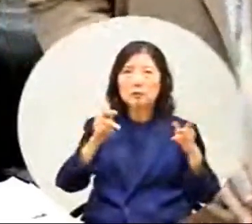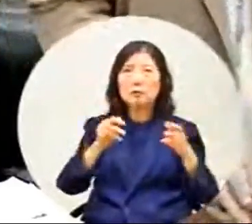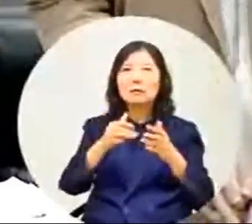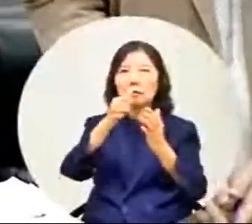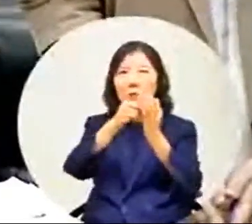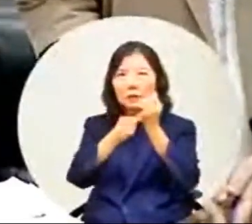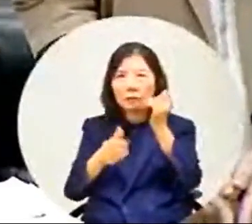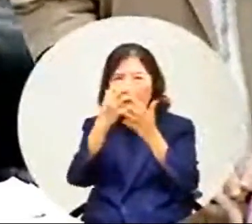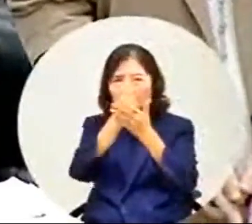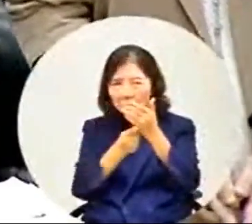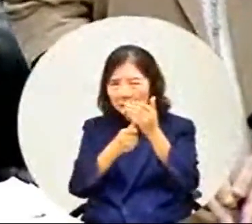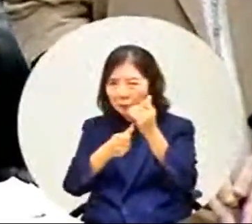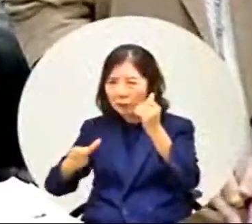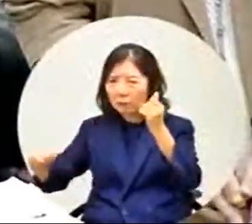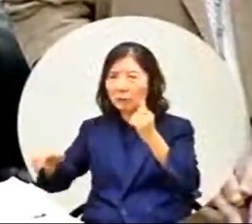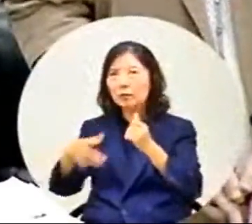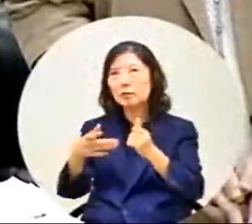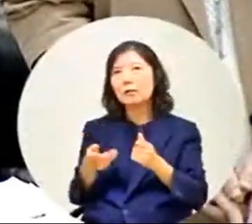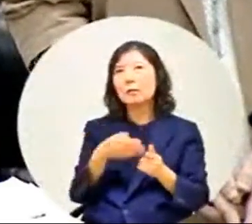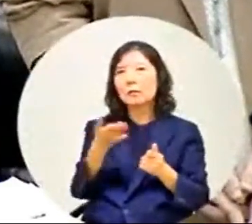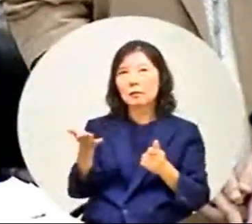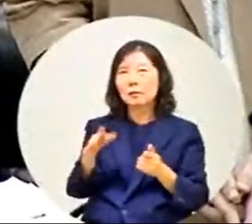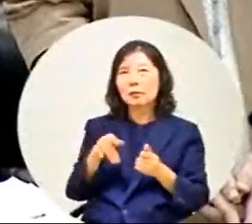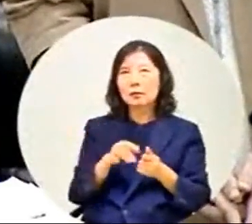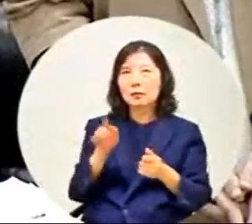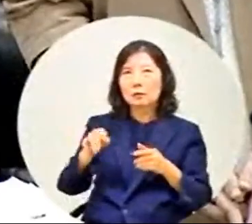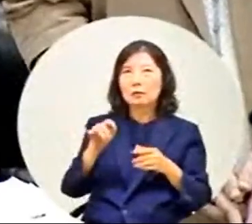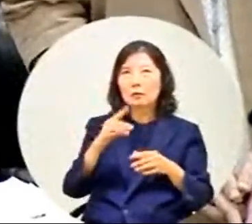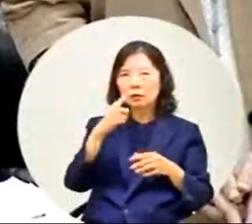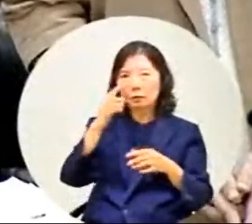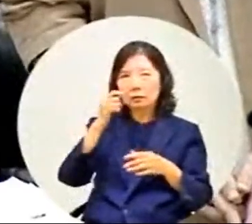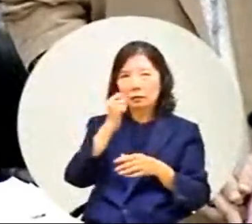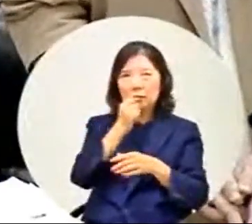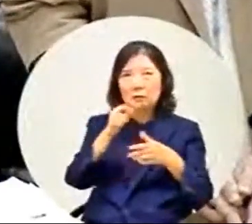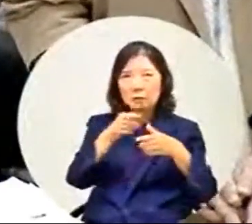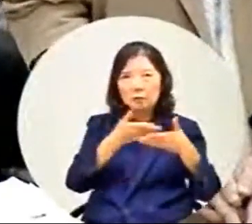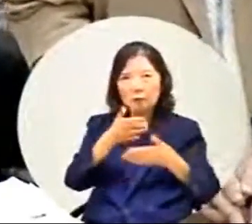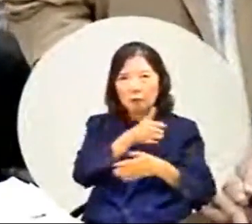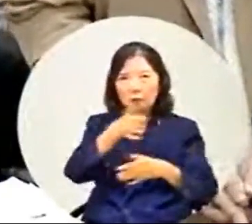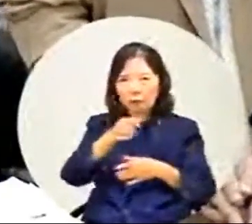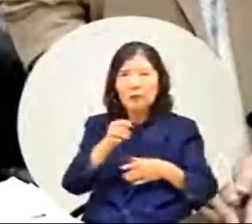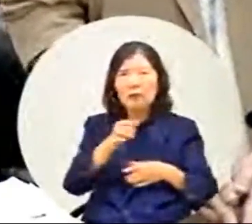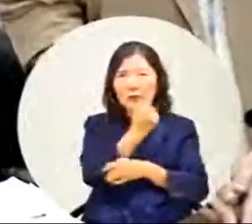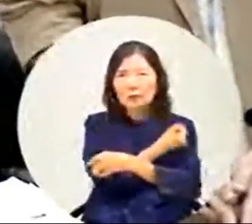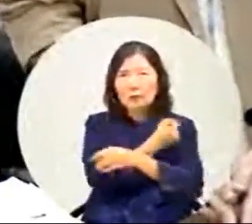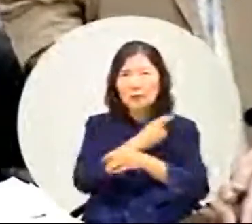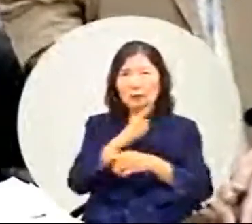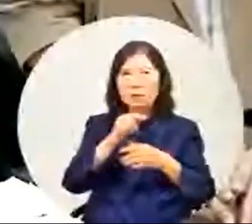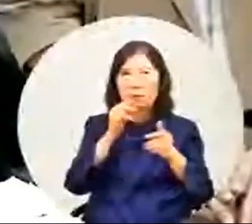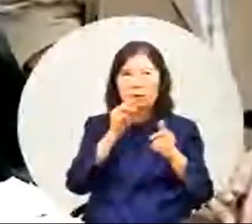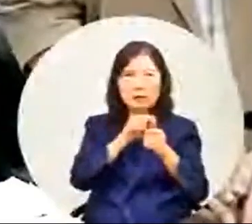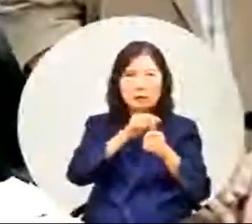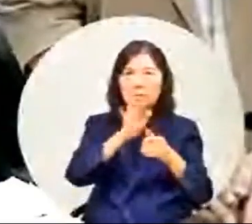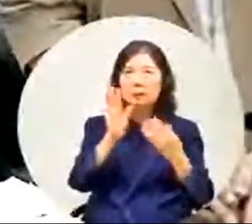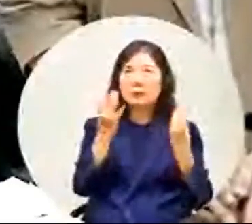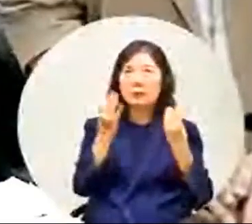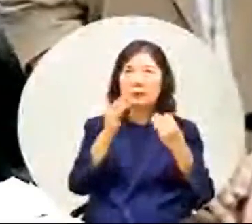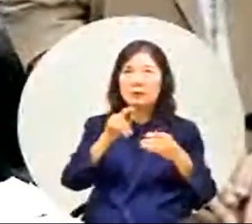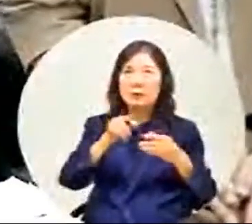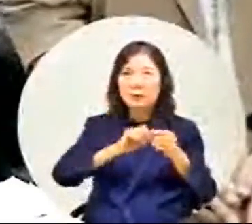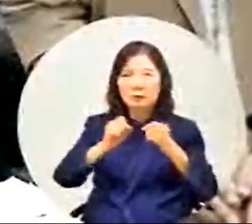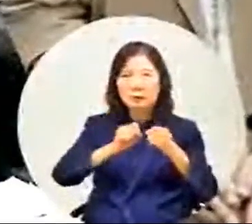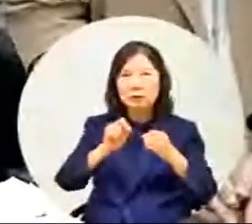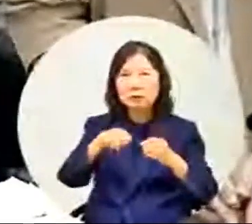在追究你们公务人员，我们知道你们是基层公务人非常的辛苦，为了高雄市的基础建设，但是你们规划出来的东